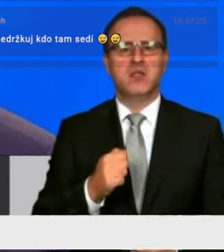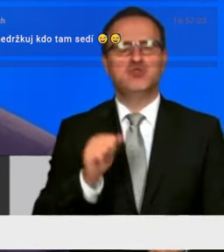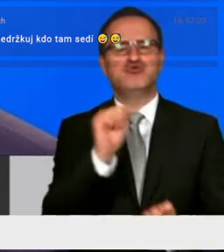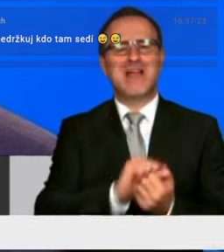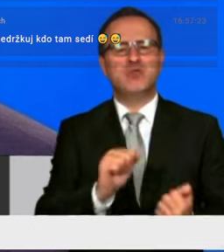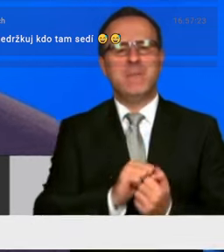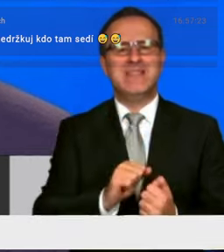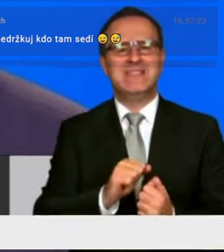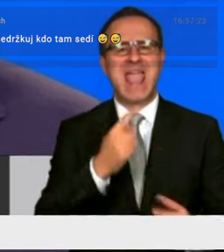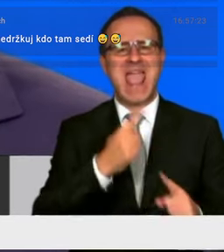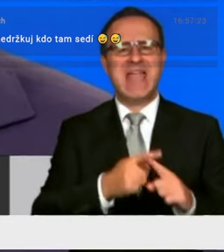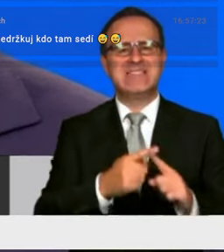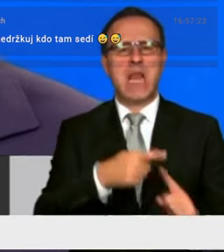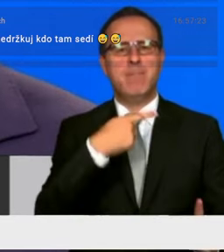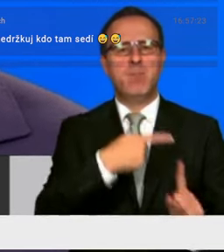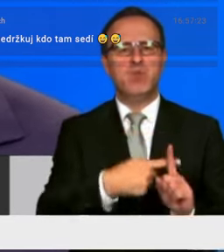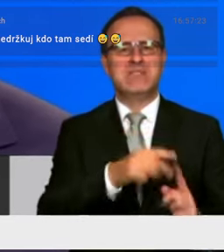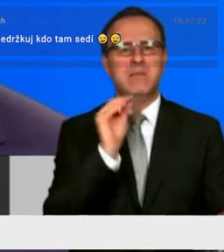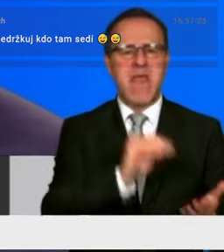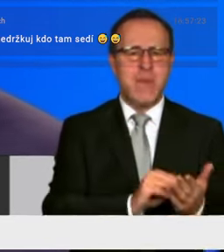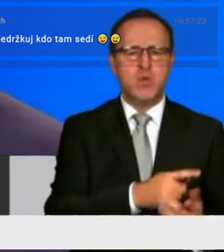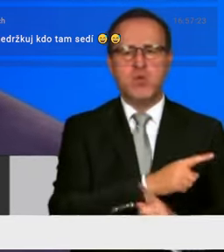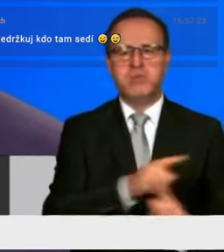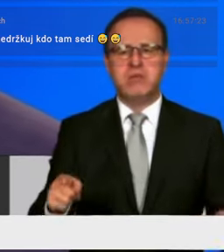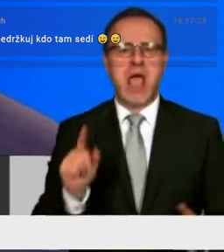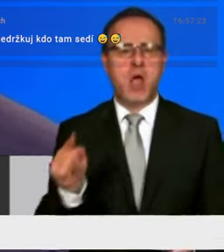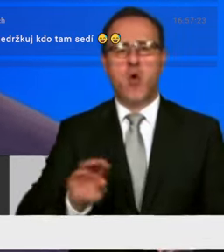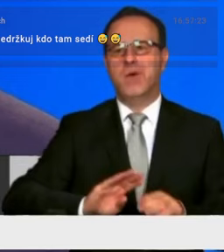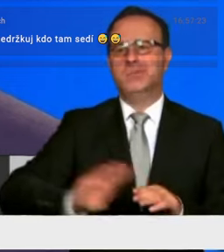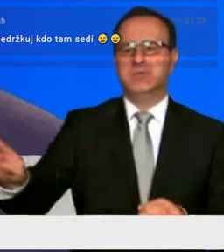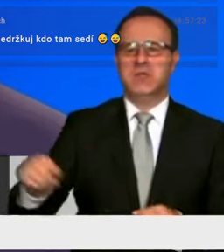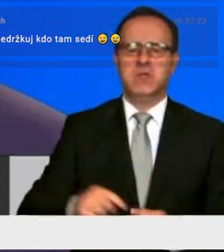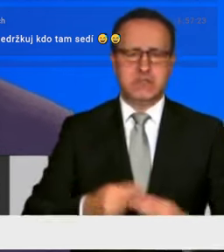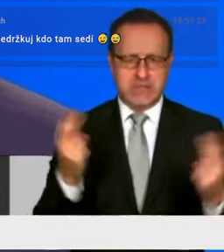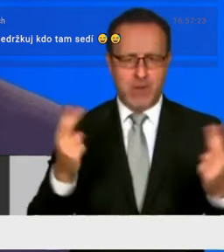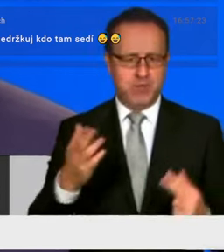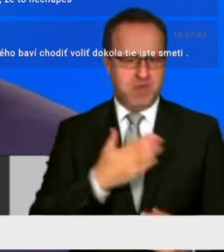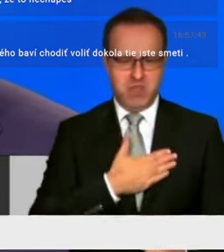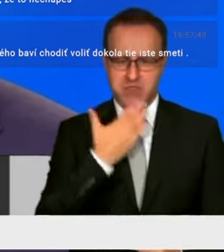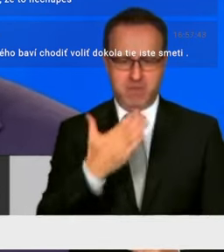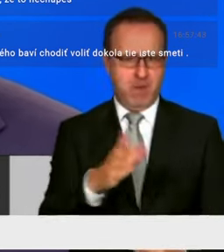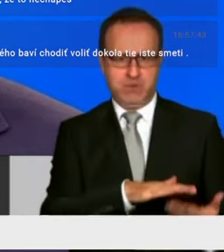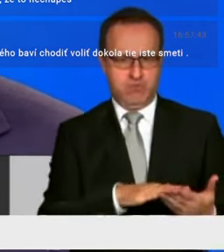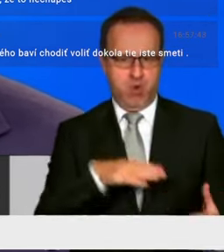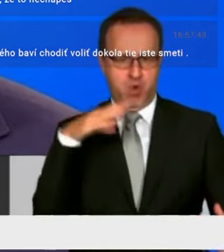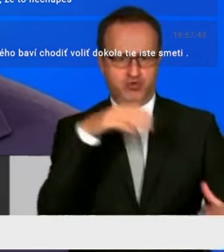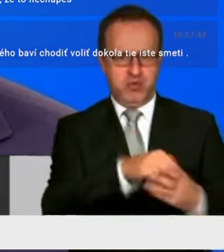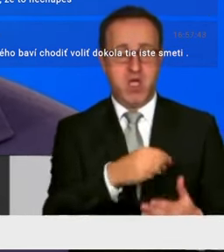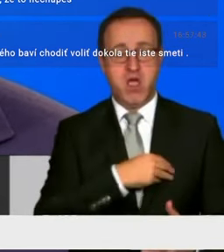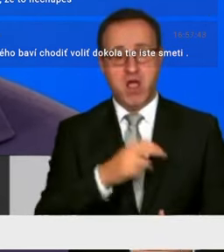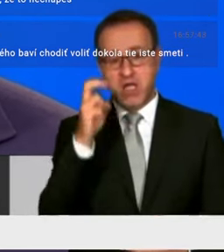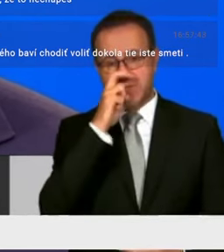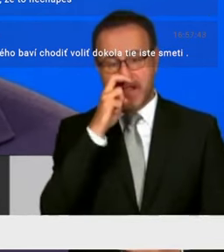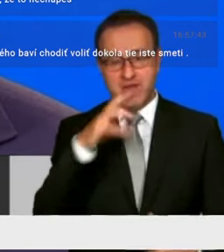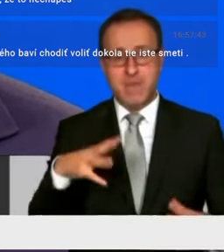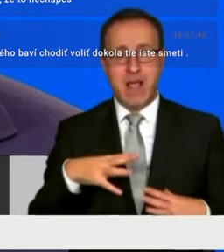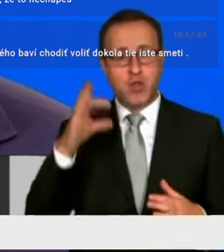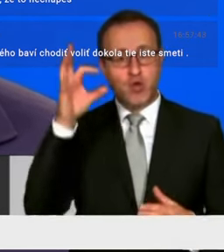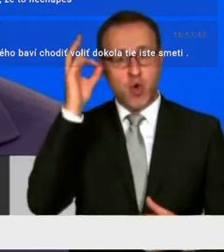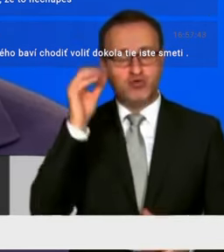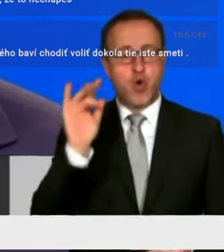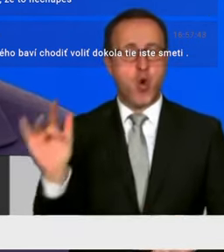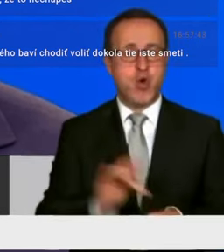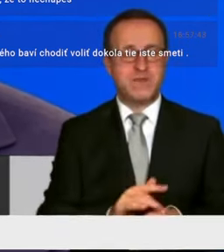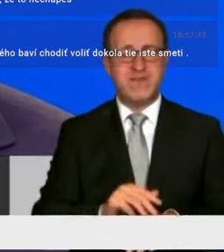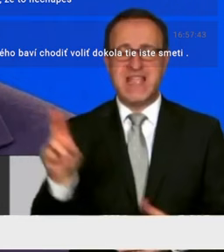časopisov Extra Plus Premium a podobne samozrejme od toho sa dištancujem s tým ja nič nemám a som zvedavý či dnes sa pán Korčok ospravedlní